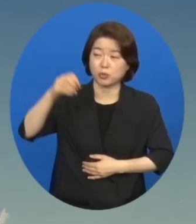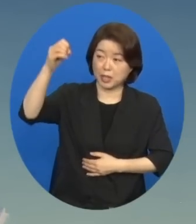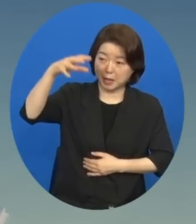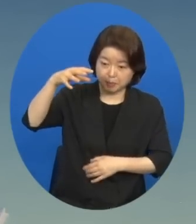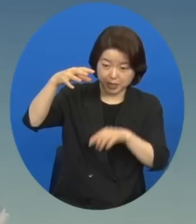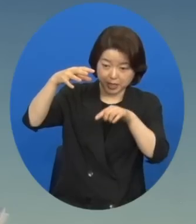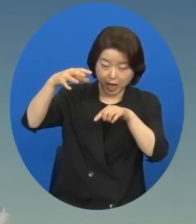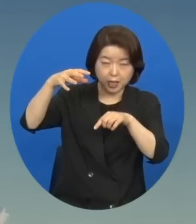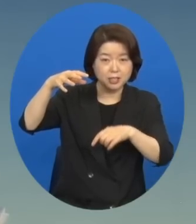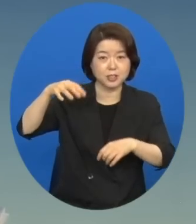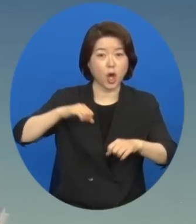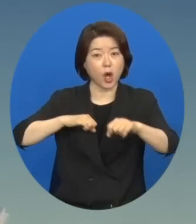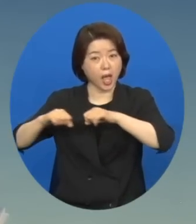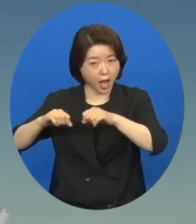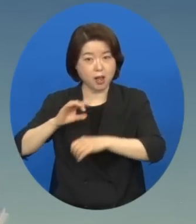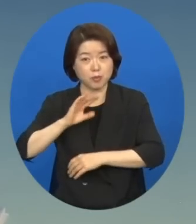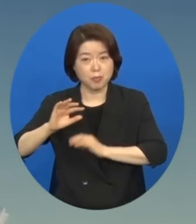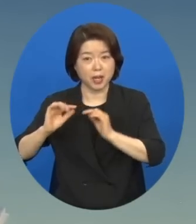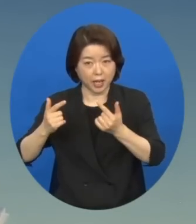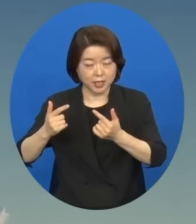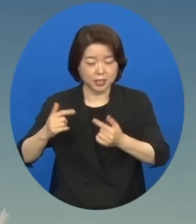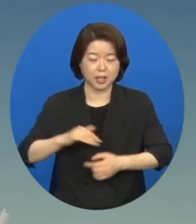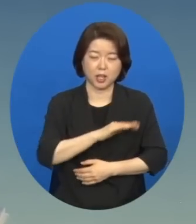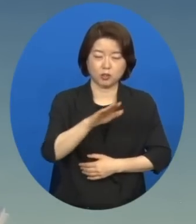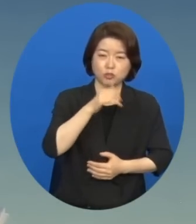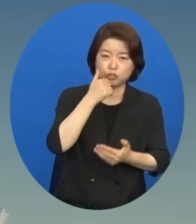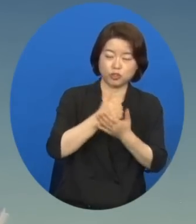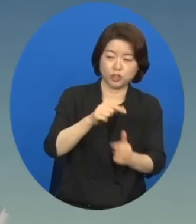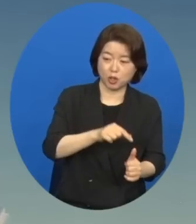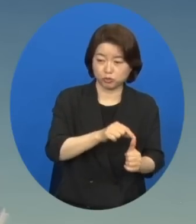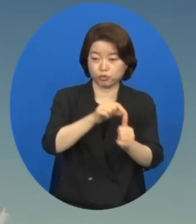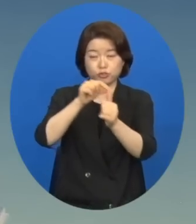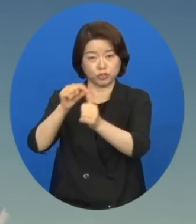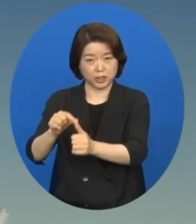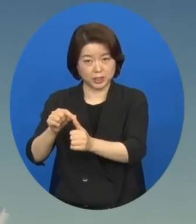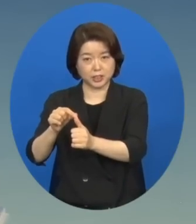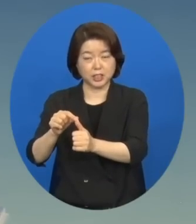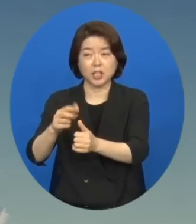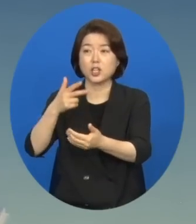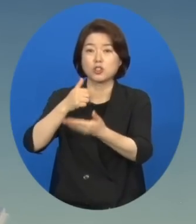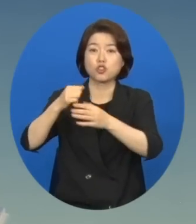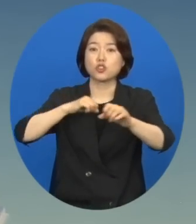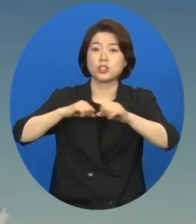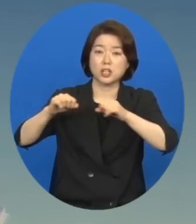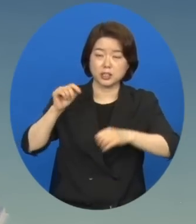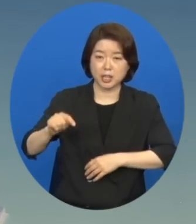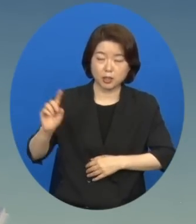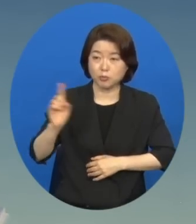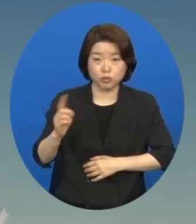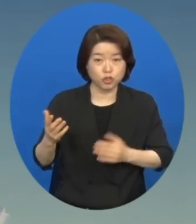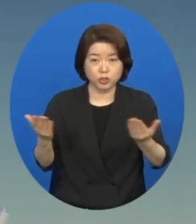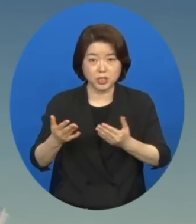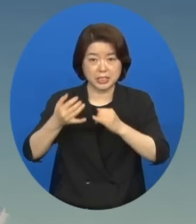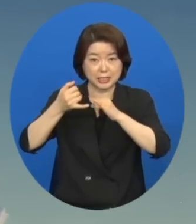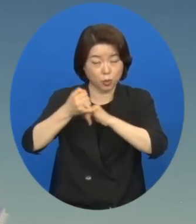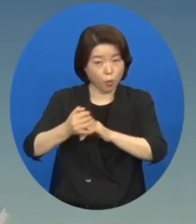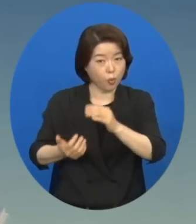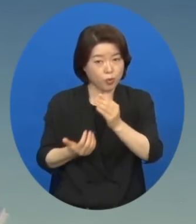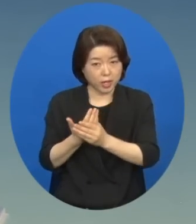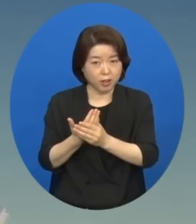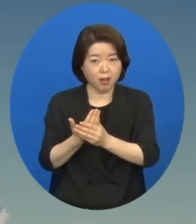행하는 것뿐만 아니라 우리를 죄에서 구원하시고 건지시는 주의 역사에는 무슨 일이 반드시